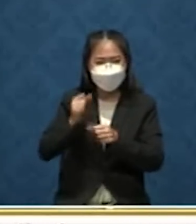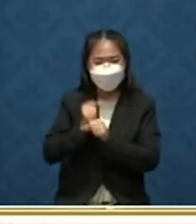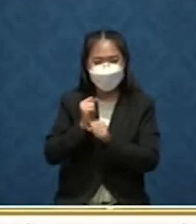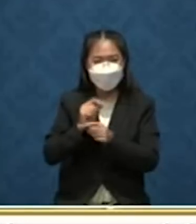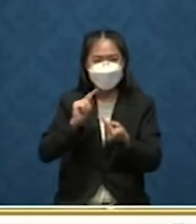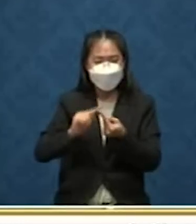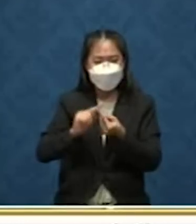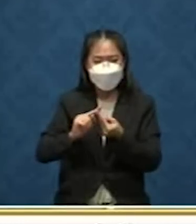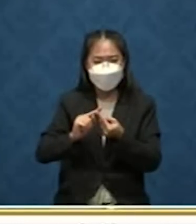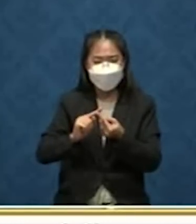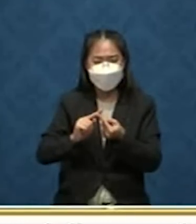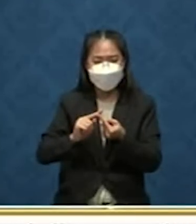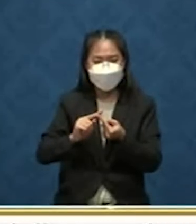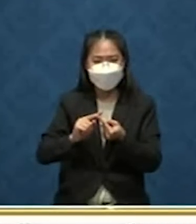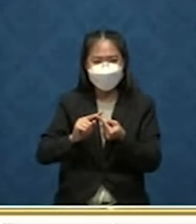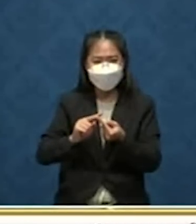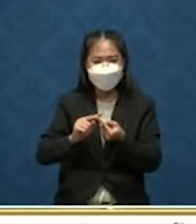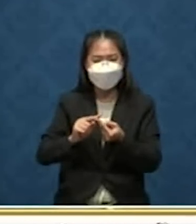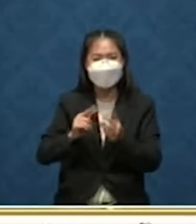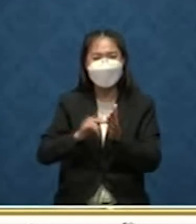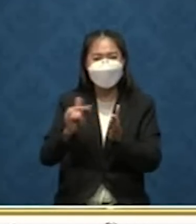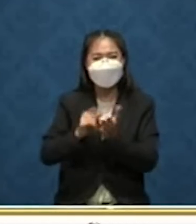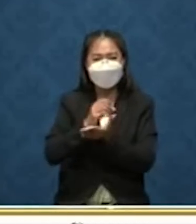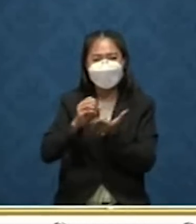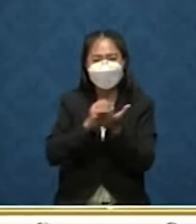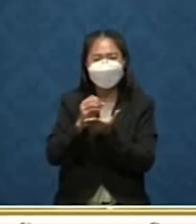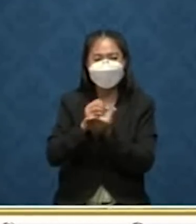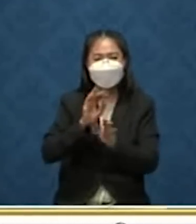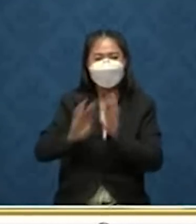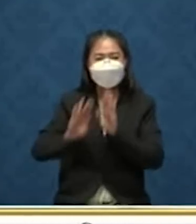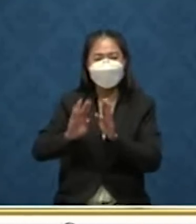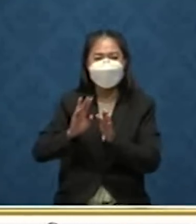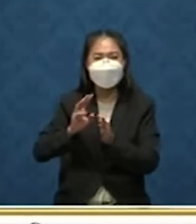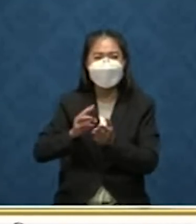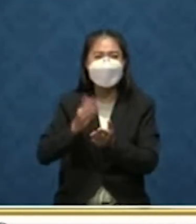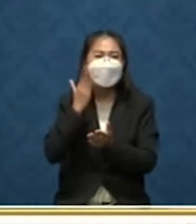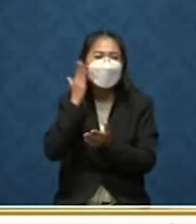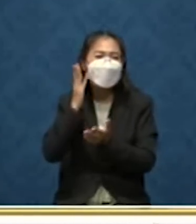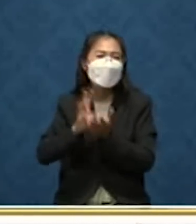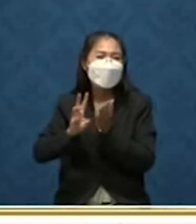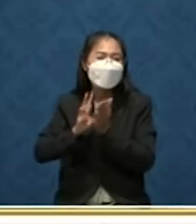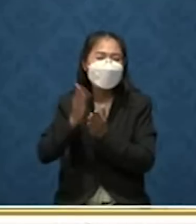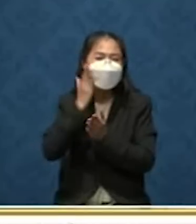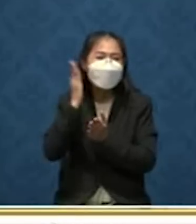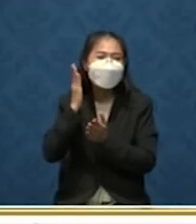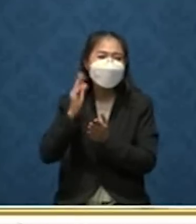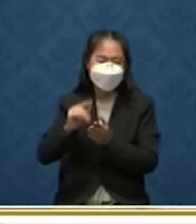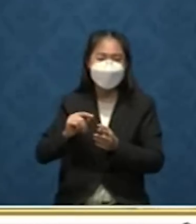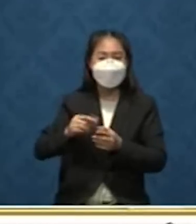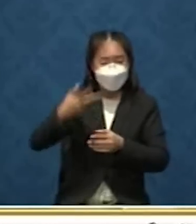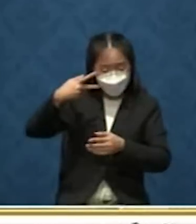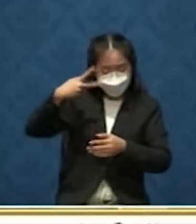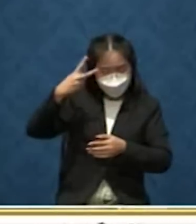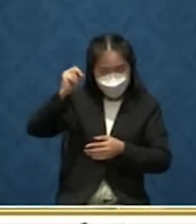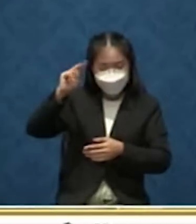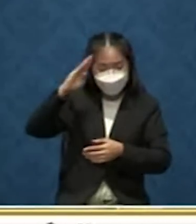บและตัวผลเอกประยุตเอง ก็ชิงชังคุณธรมนัศอย่างออกหนาออกตาแต่แล้วทำ